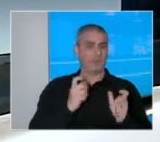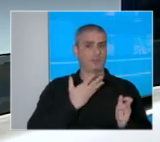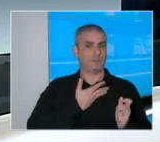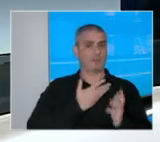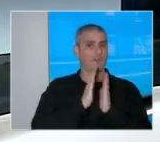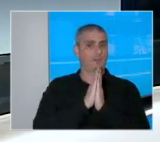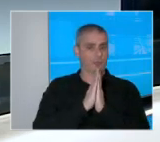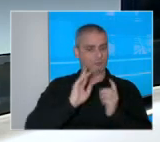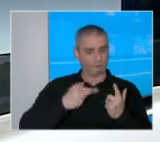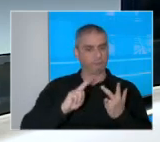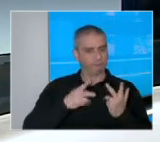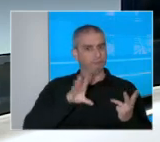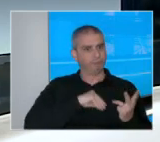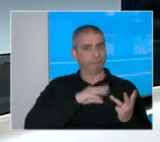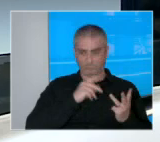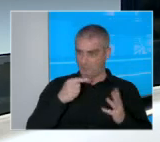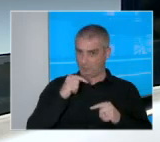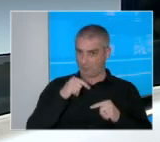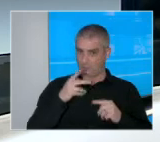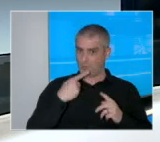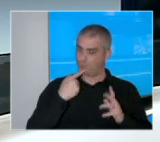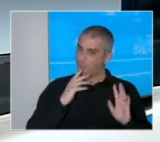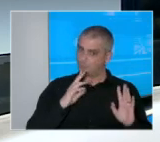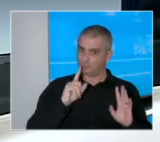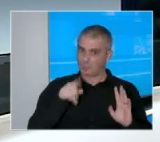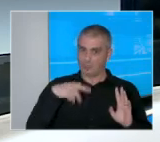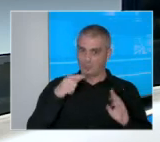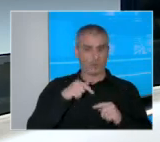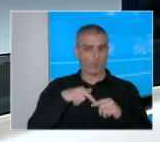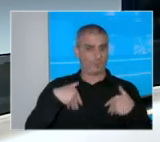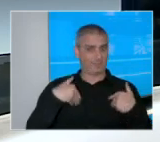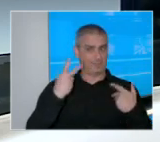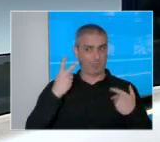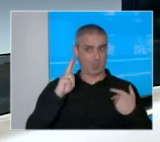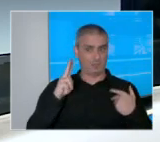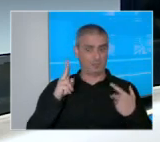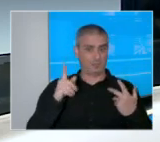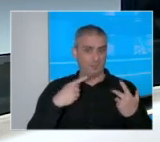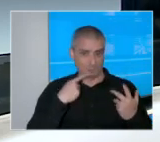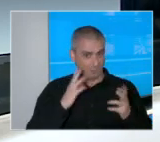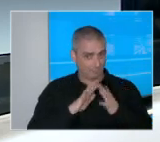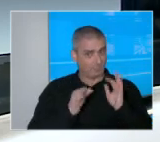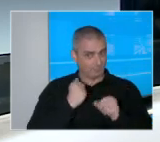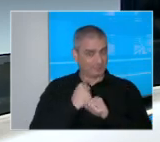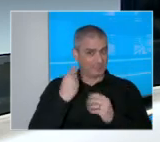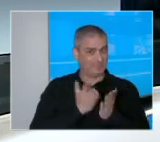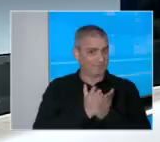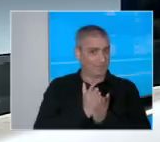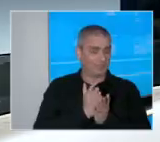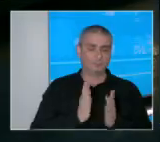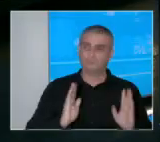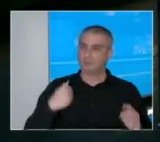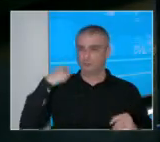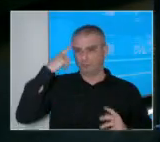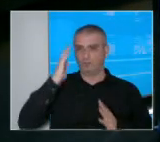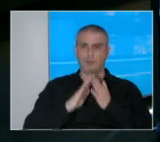מקבלת בקשה אחר בקשה, אתה יותר פסימי, אתה פתאום אומר, יכול להיות שבית המשפט... אתה יותר אופטימי, אתה פתאום חושב שבית המשפט יעשה צדק? תראה, אני חושב